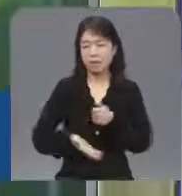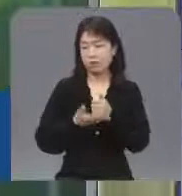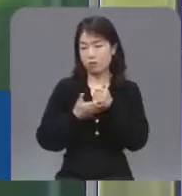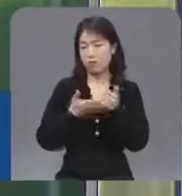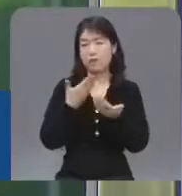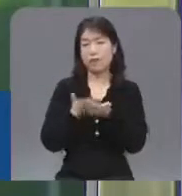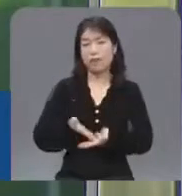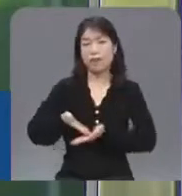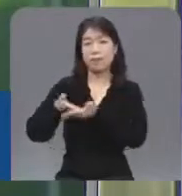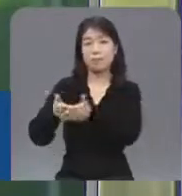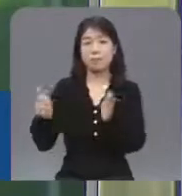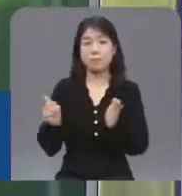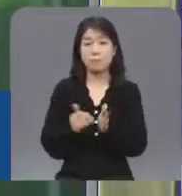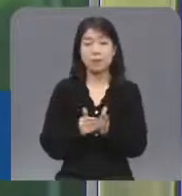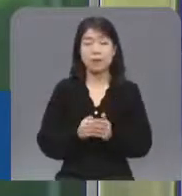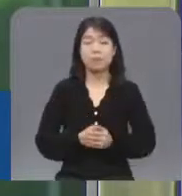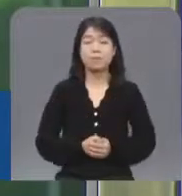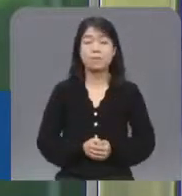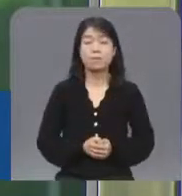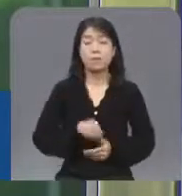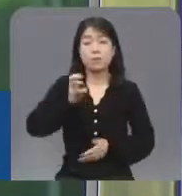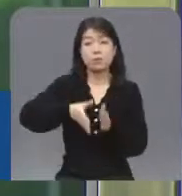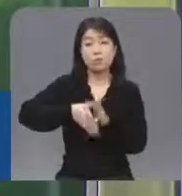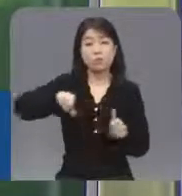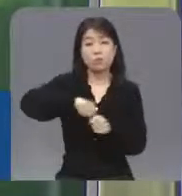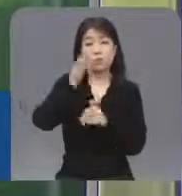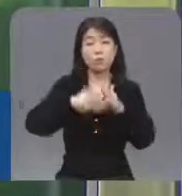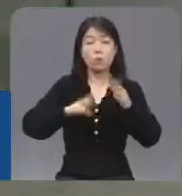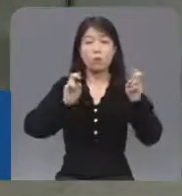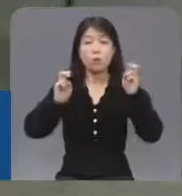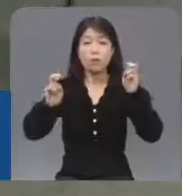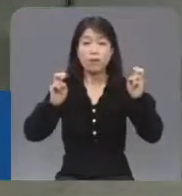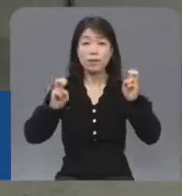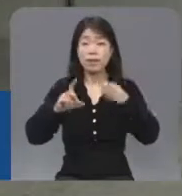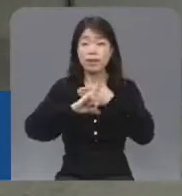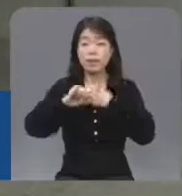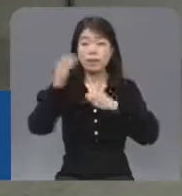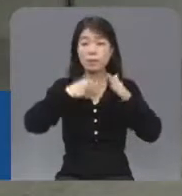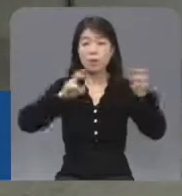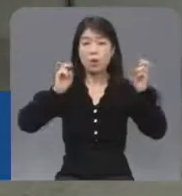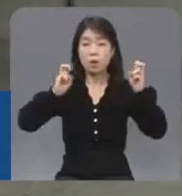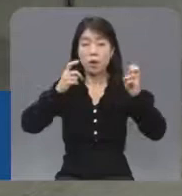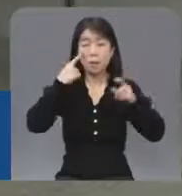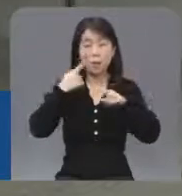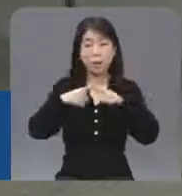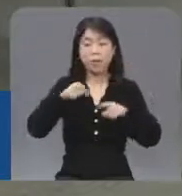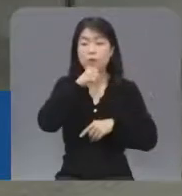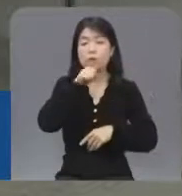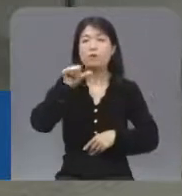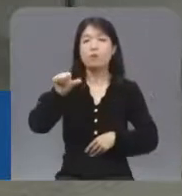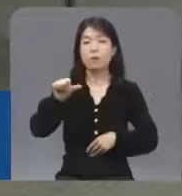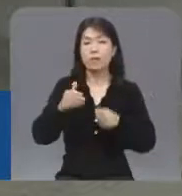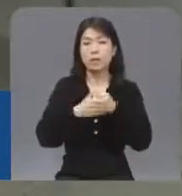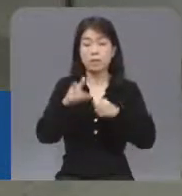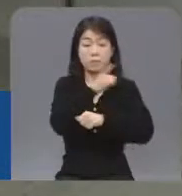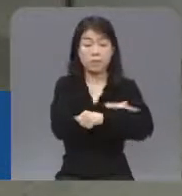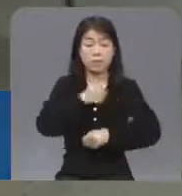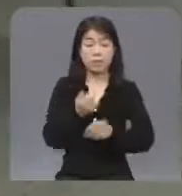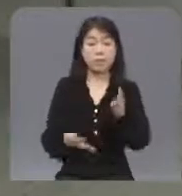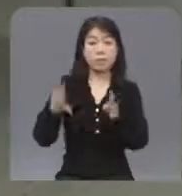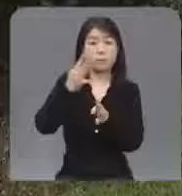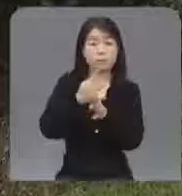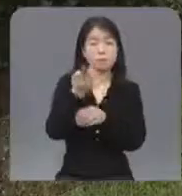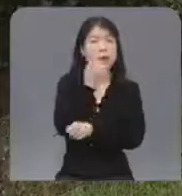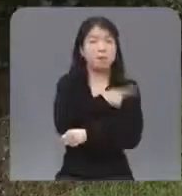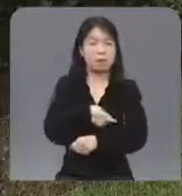요청했다고 밝혔습니다 광주시 환경 공대는 지방공기업 평가에서 a 등급을 받아 이사장 연임 자격 의